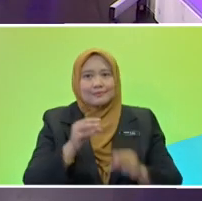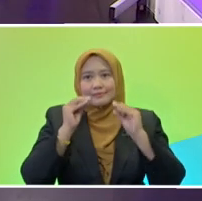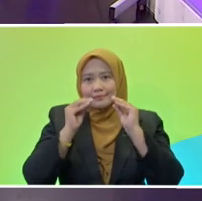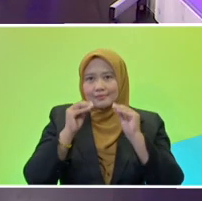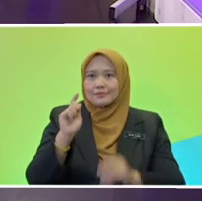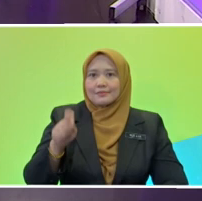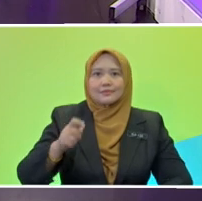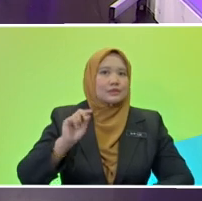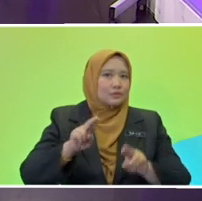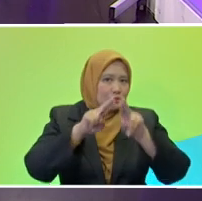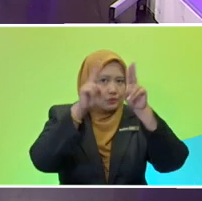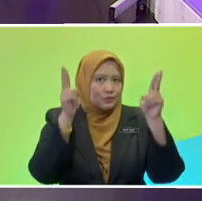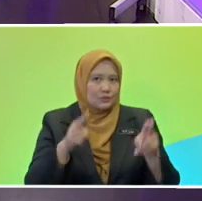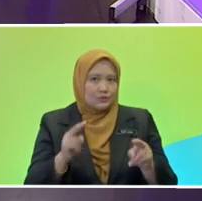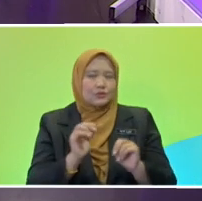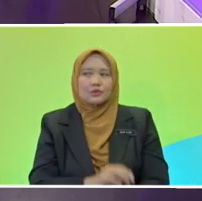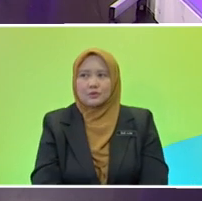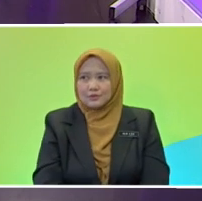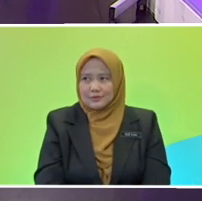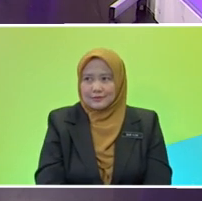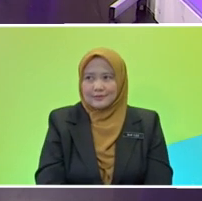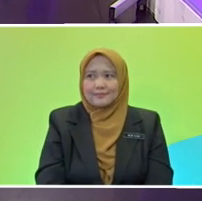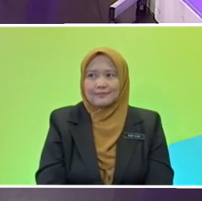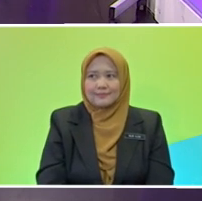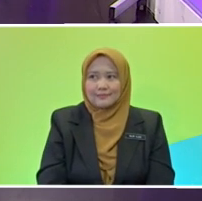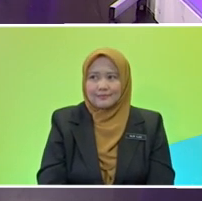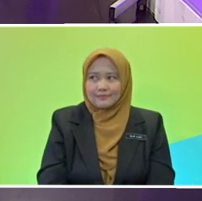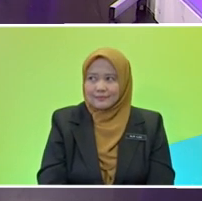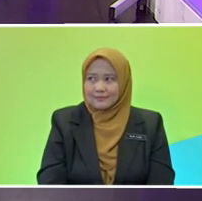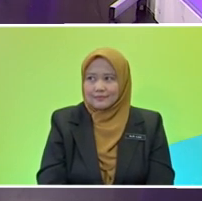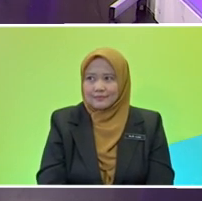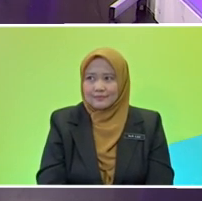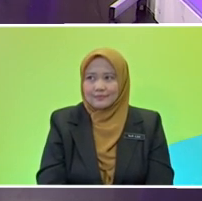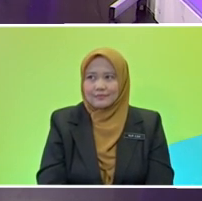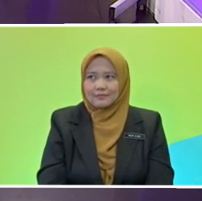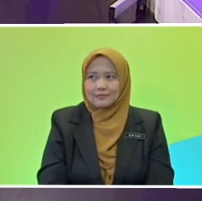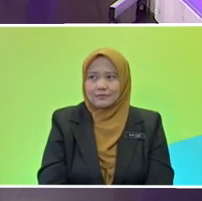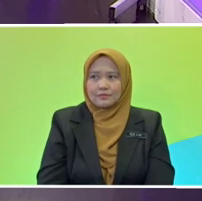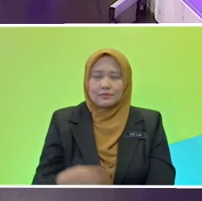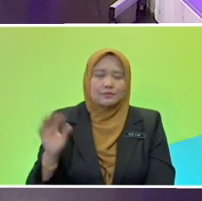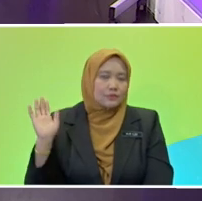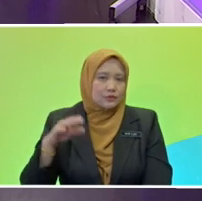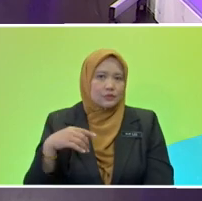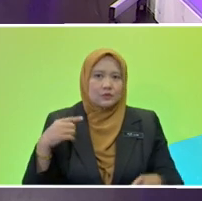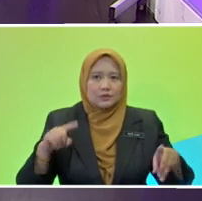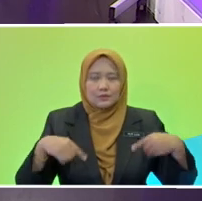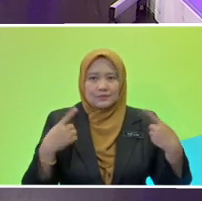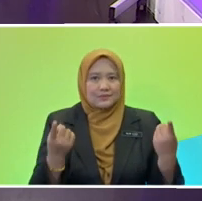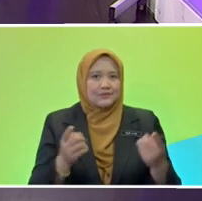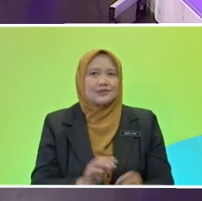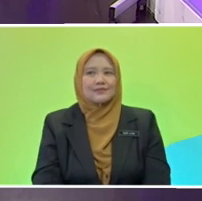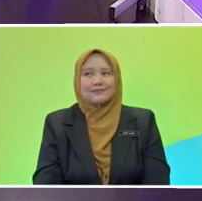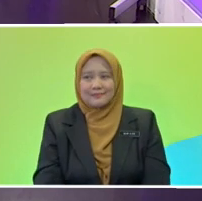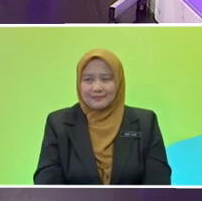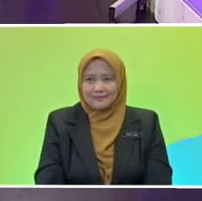Irfan dan juga anak murid yang berada di luar sana Jadi sekali lagi kita pergi ke arah sini